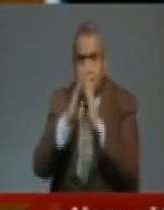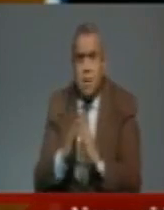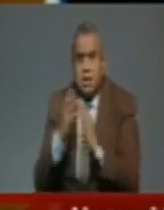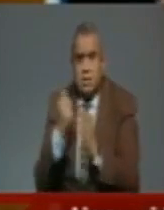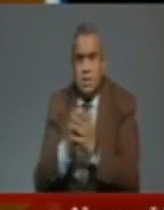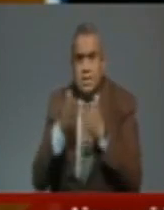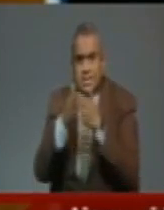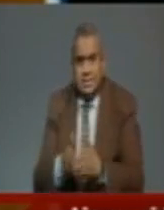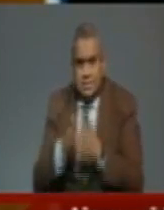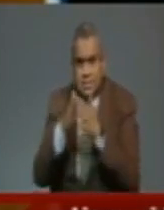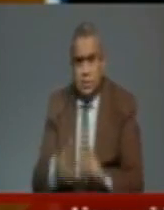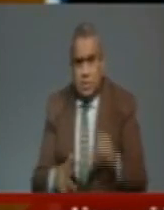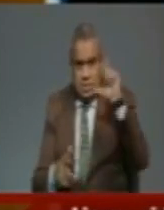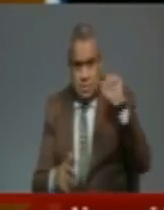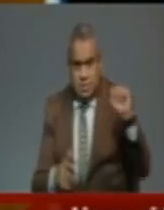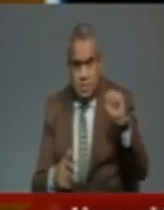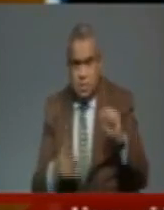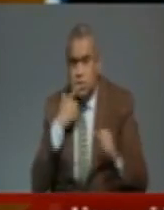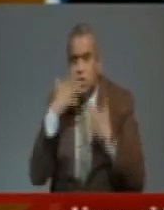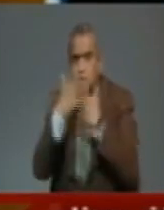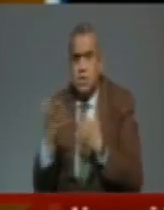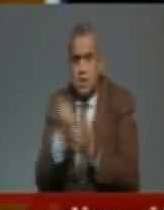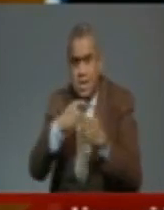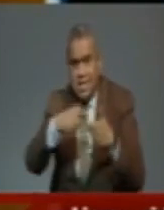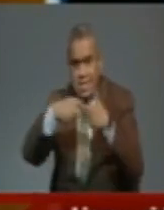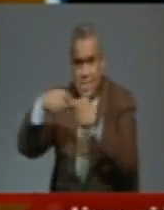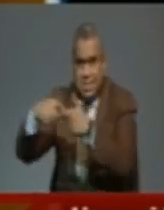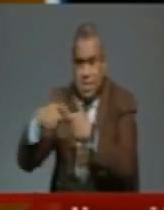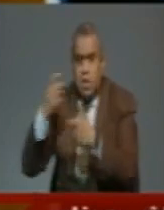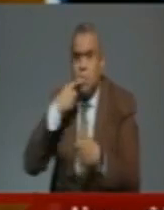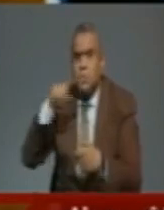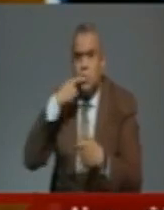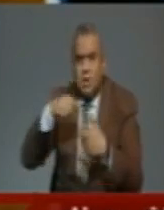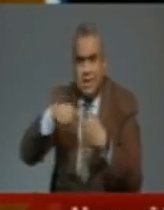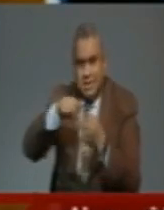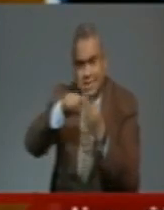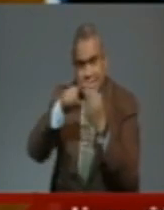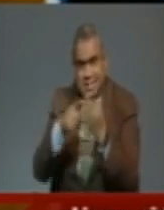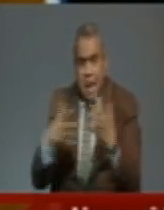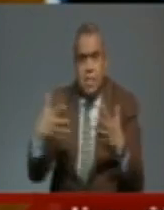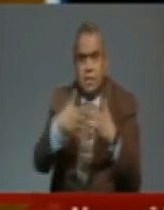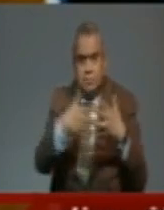السويس والشركه القابضه للنقل البري والبحري وهيئه ميناء اسكندريه، تعاونوا مع بعض يا فندم 33%